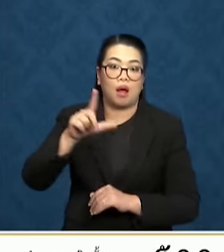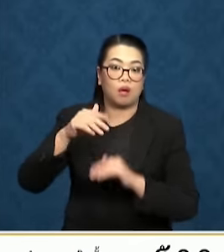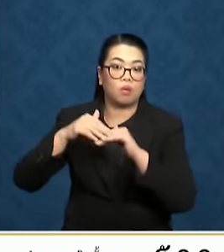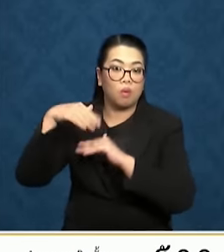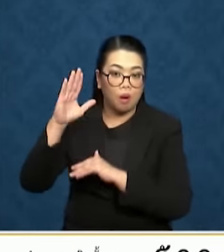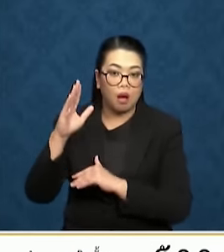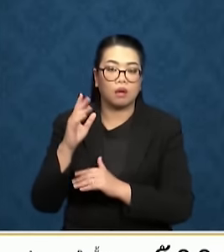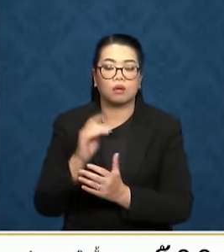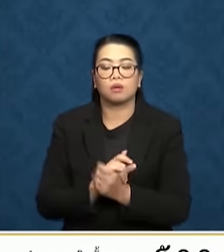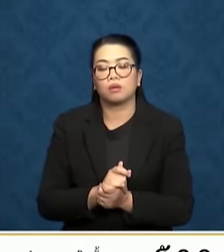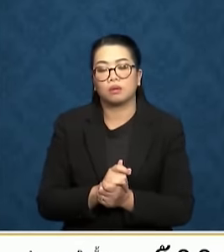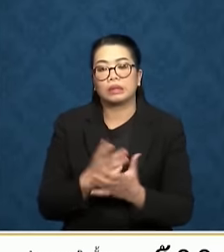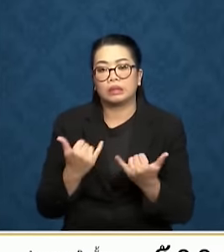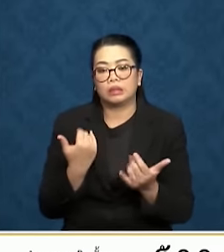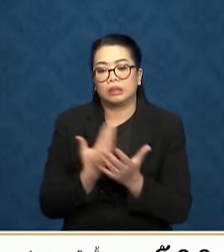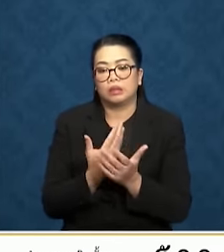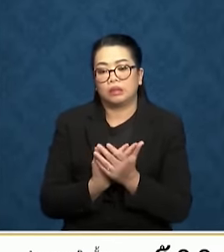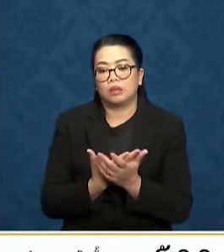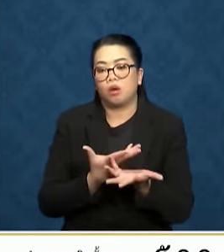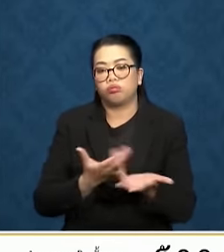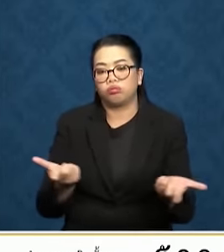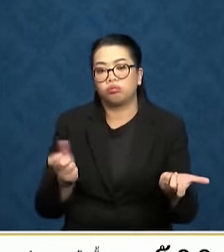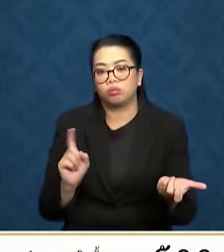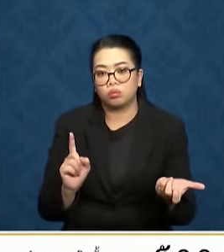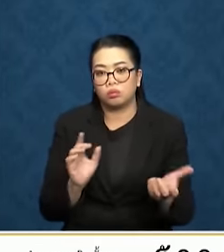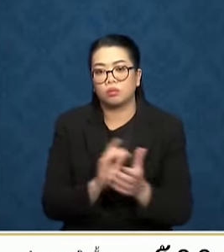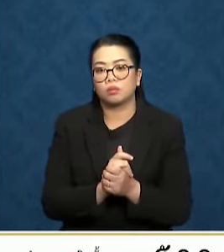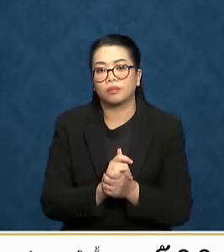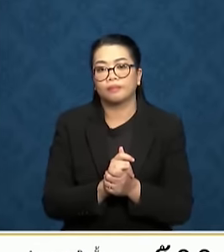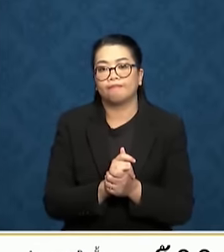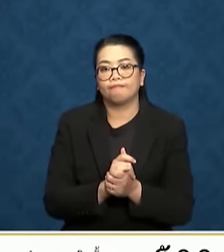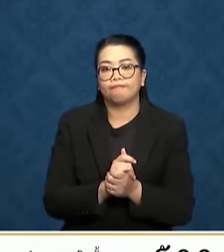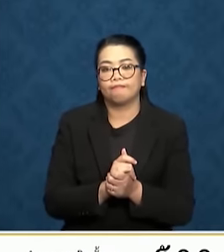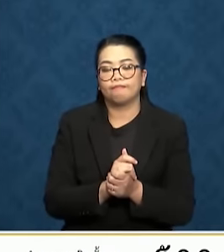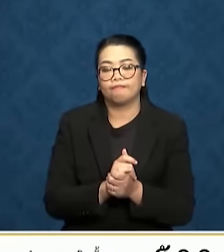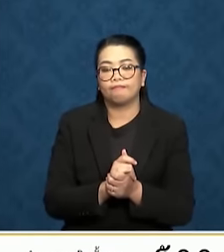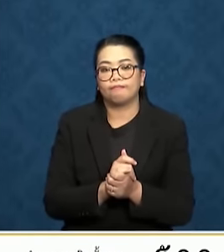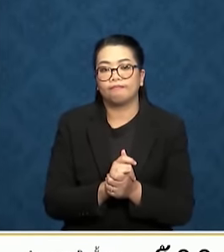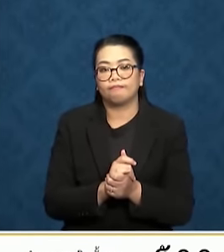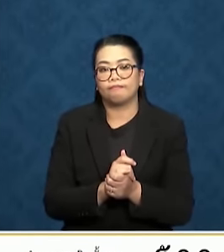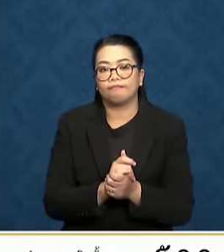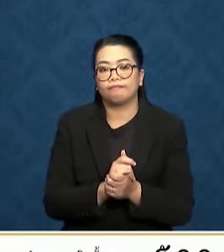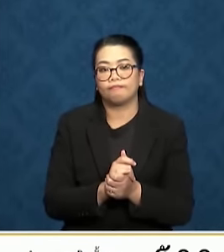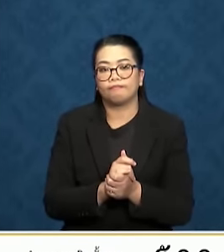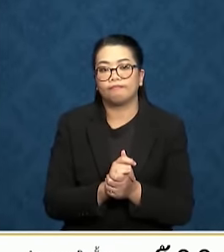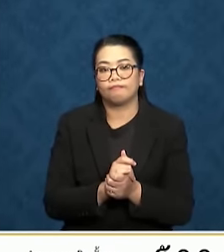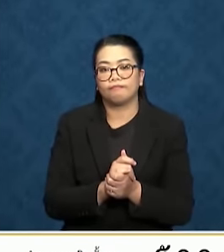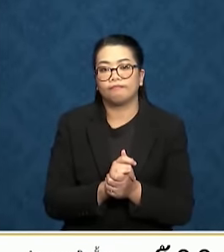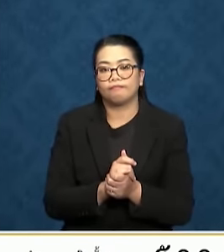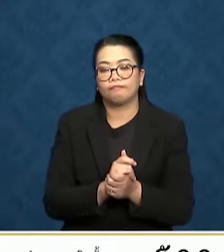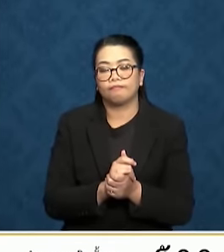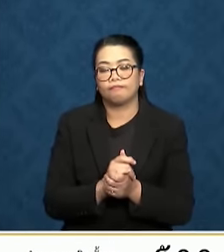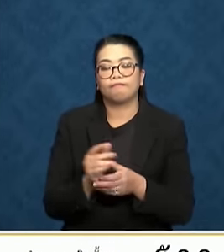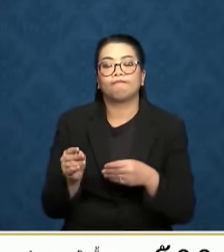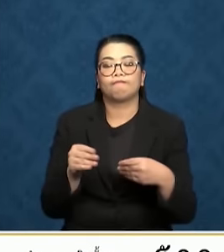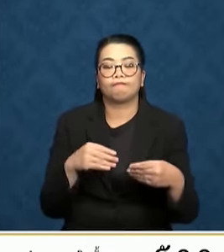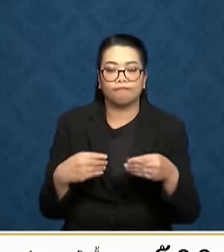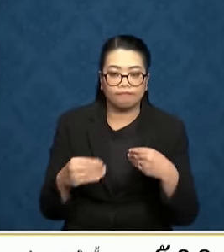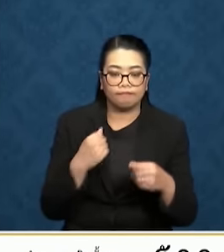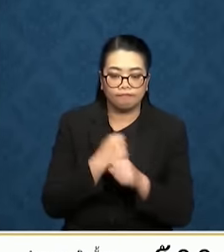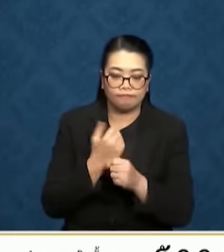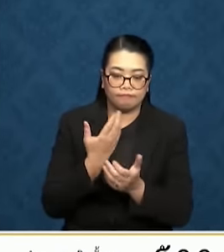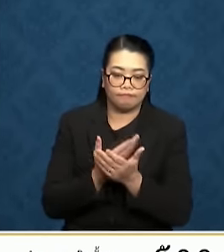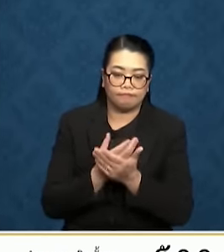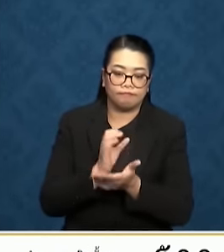กันและสิ่งที่เสียไปอีกอันนึงก็คือความยืดหยุ่นในการทำงบ